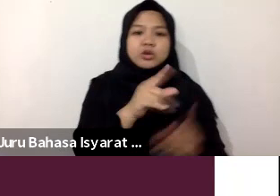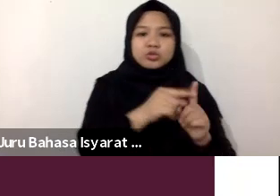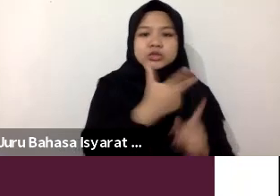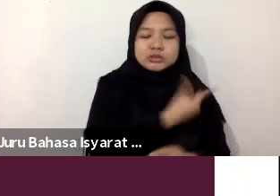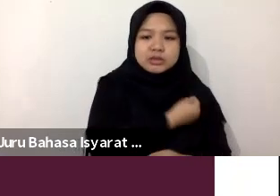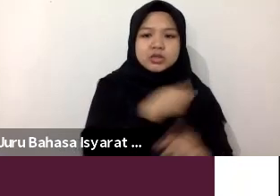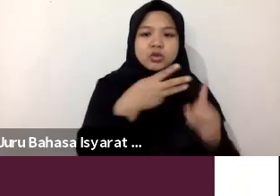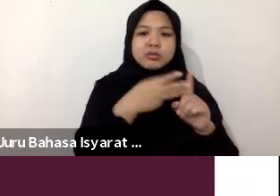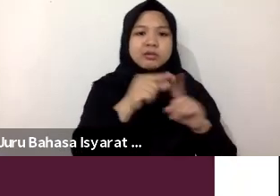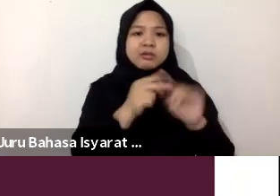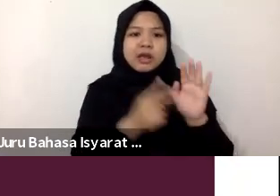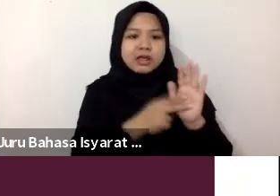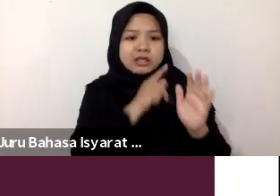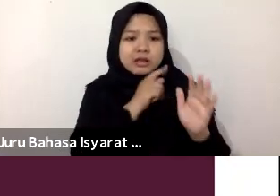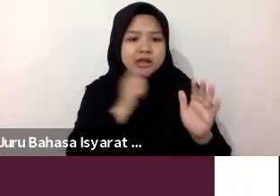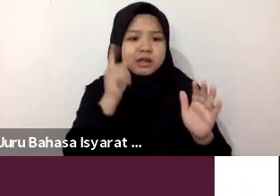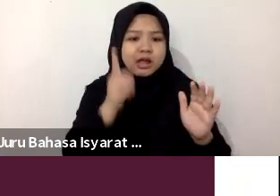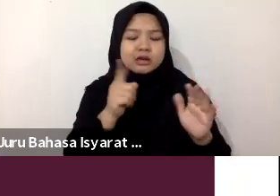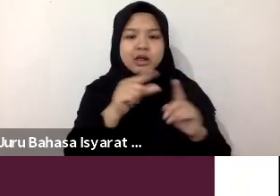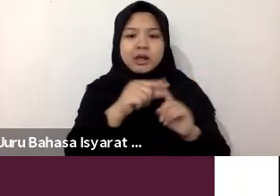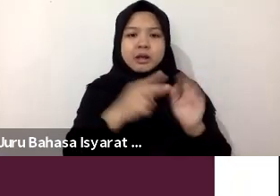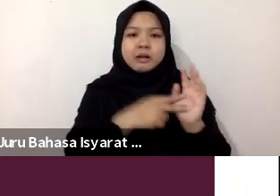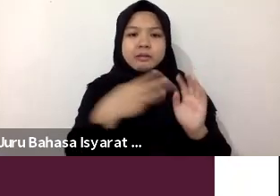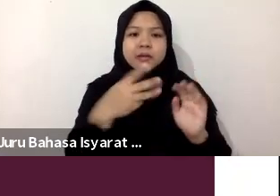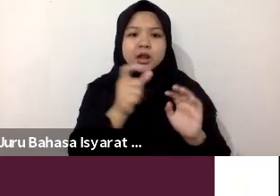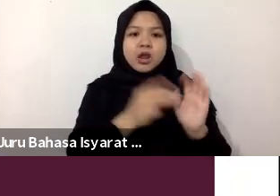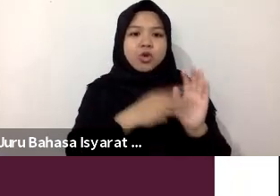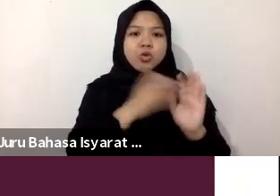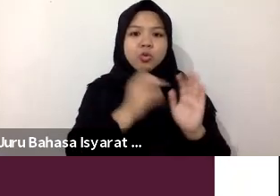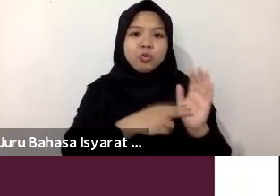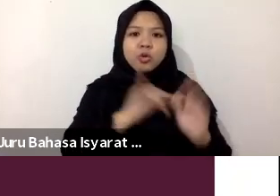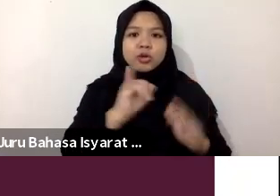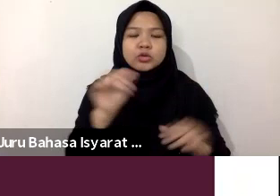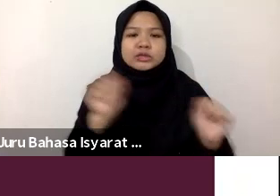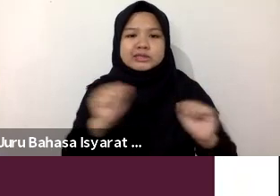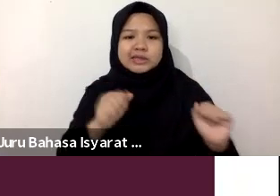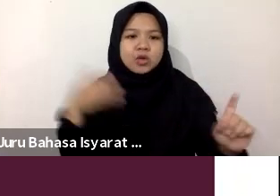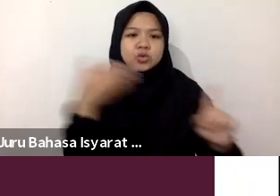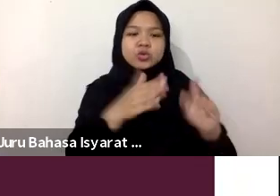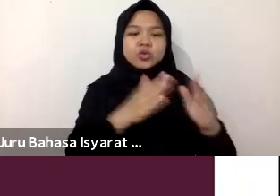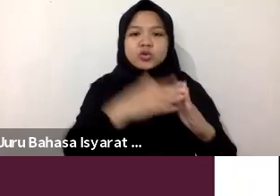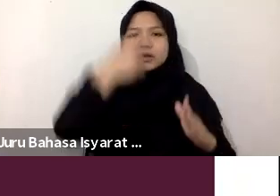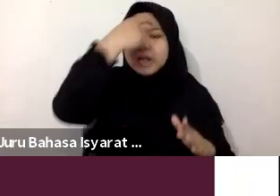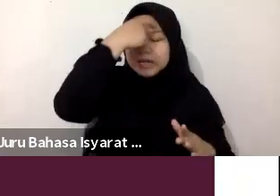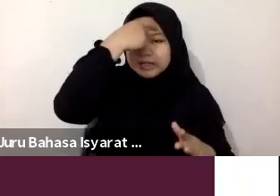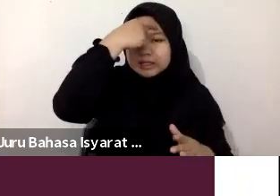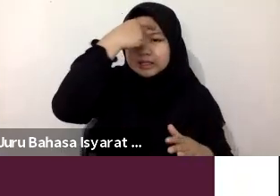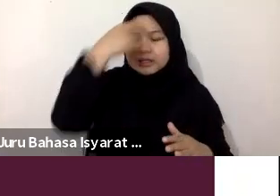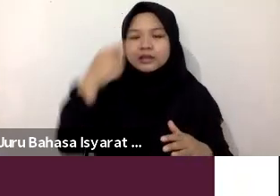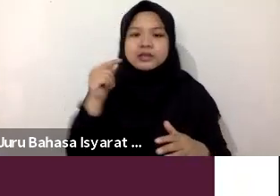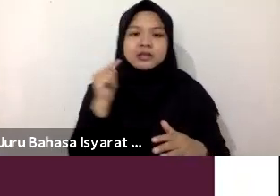BPM, dilihat ternyata ada tulisannya pneumonia misalnya atau apa, itu segera rujuk ke rumah sakit yang tentu